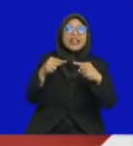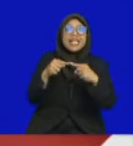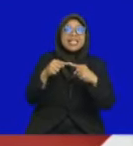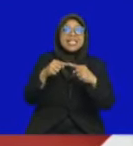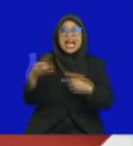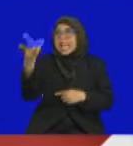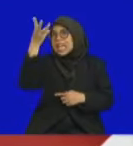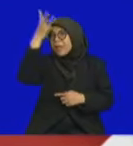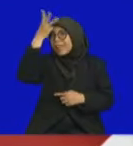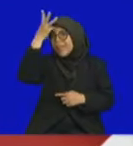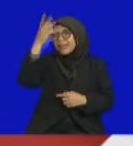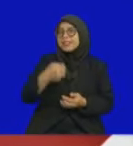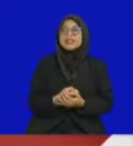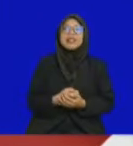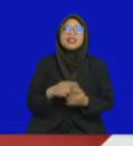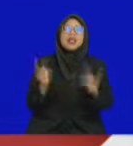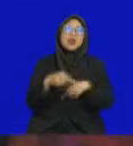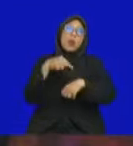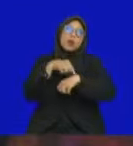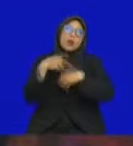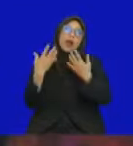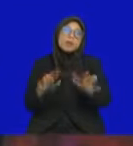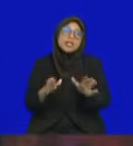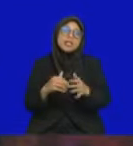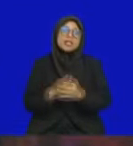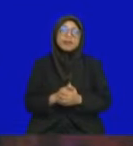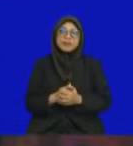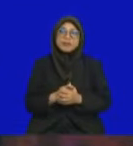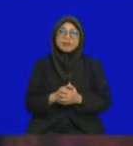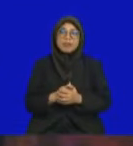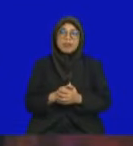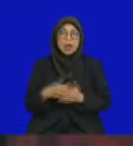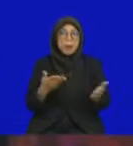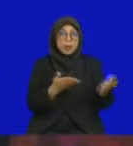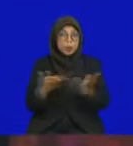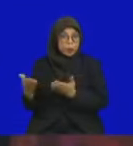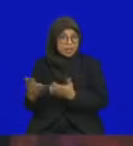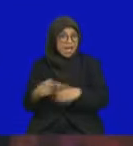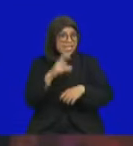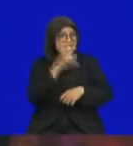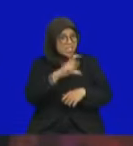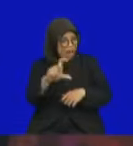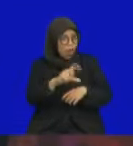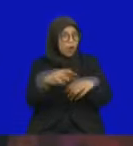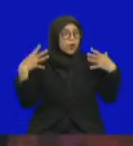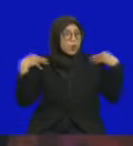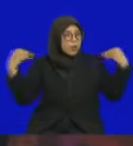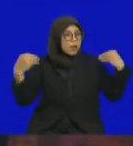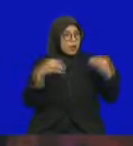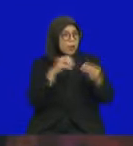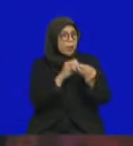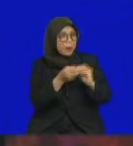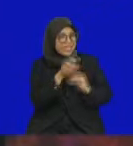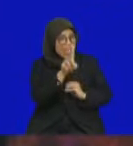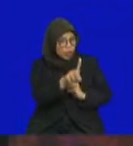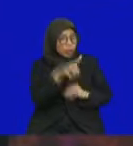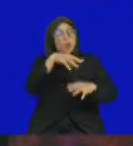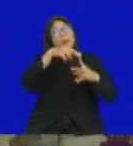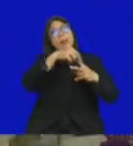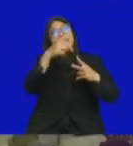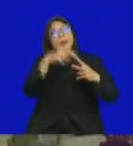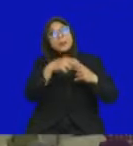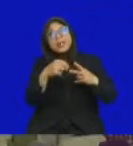Selatan baik waktu habis berikutnya kami persilakan calon gubernur nomor urut 1 untuk memilih salah satu